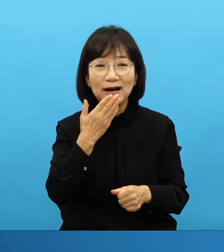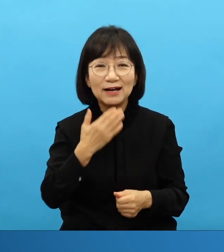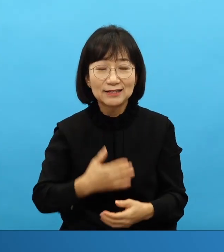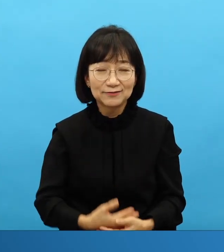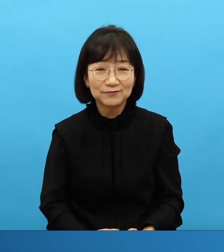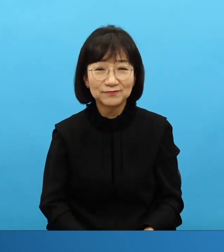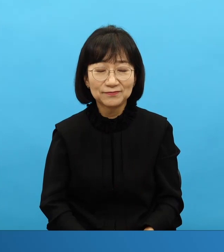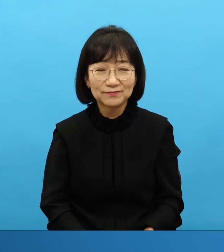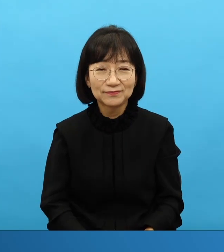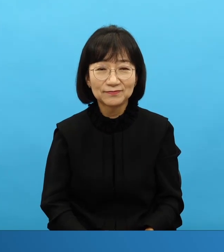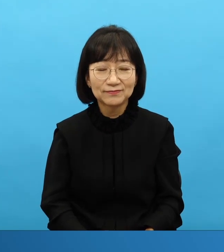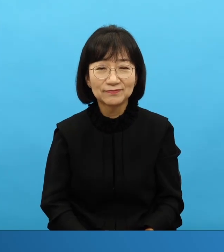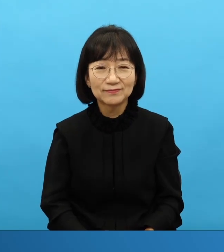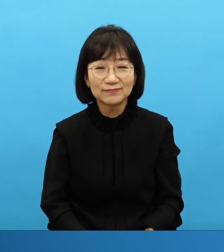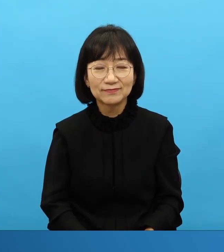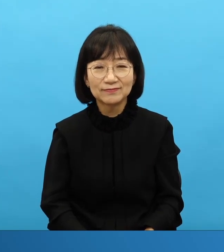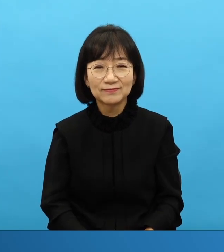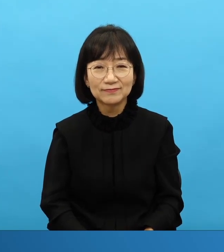上一切。